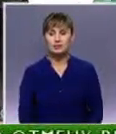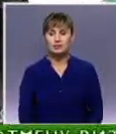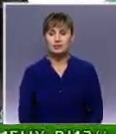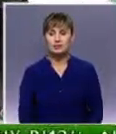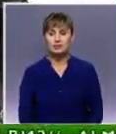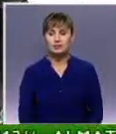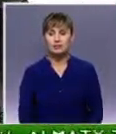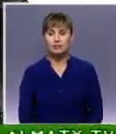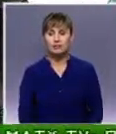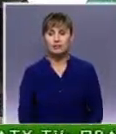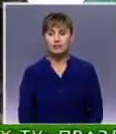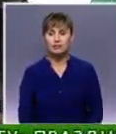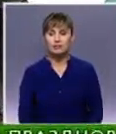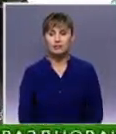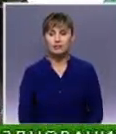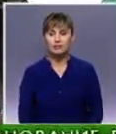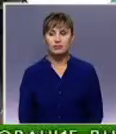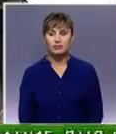просто